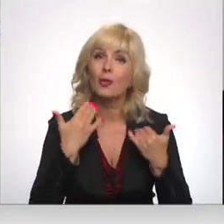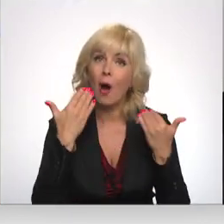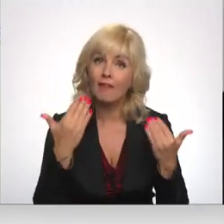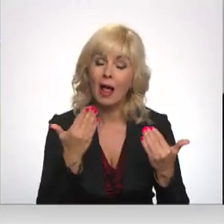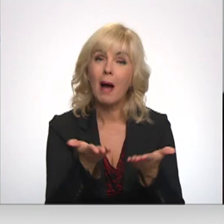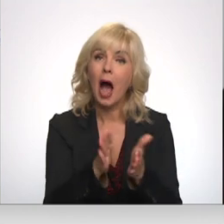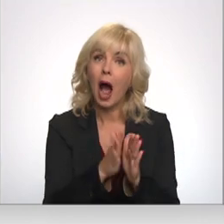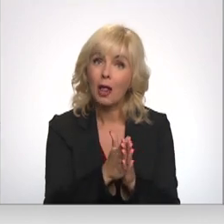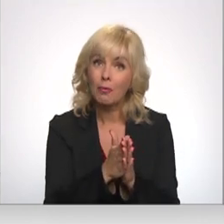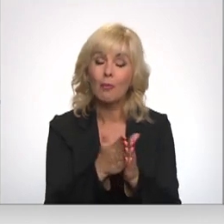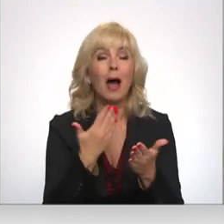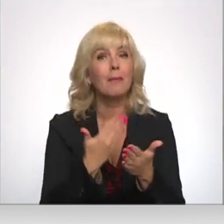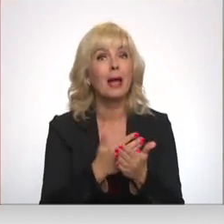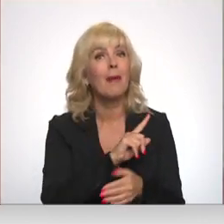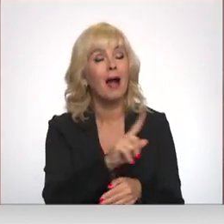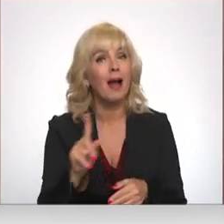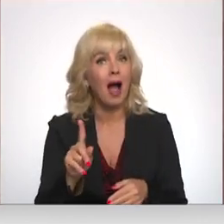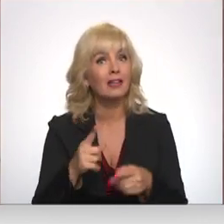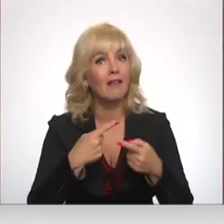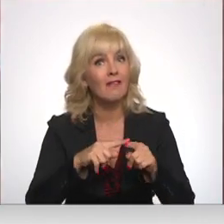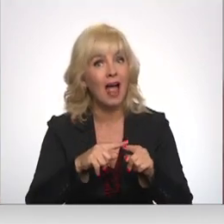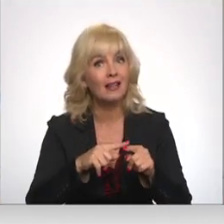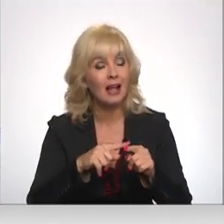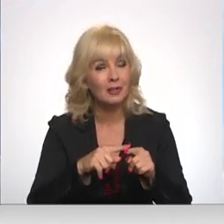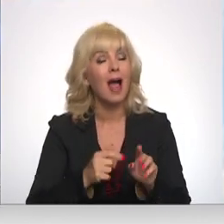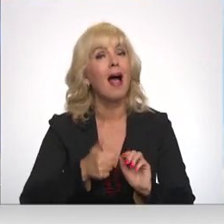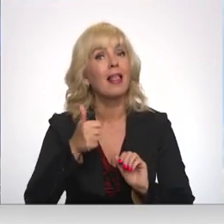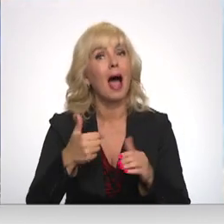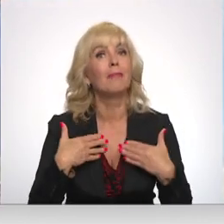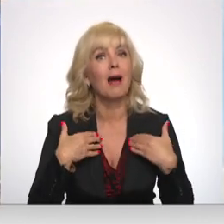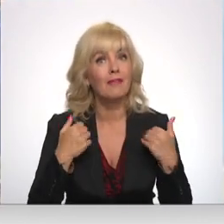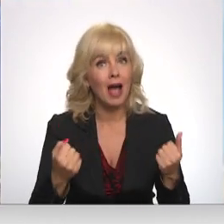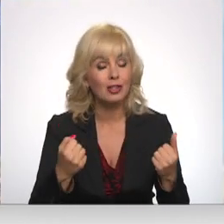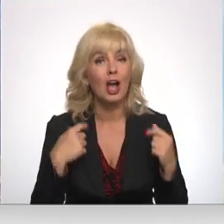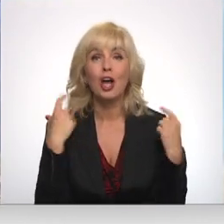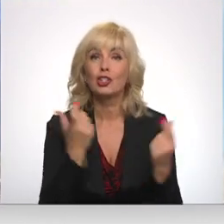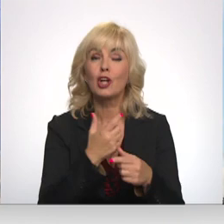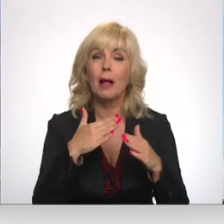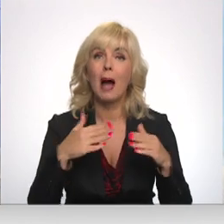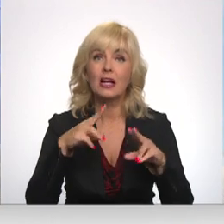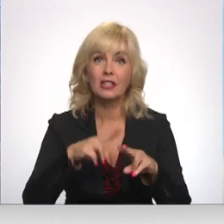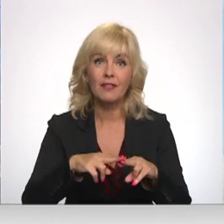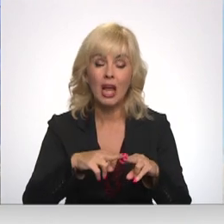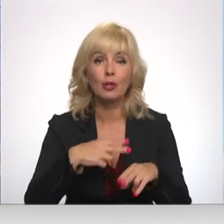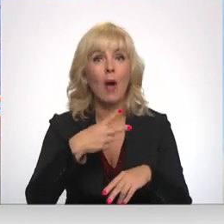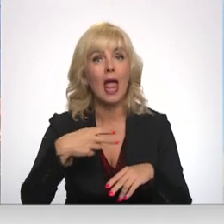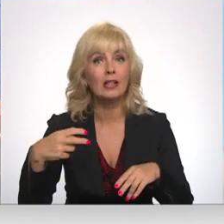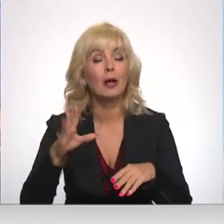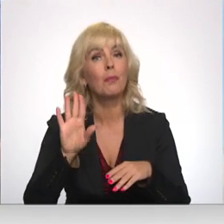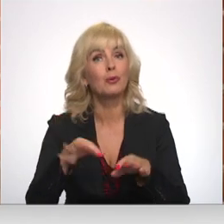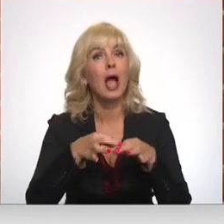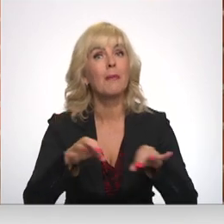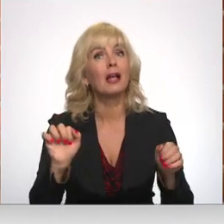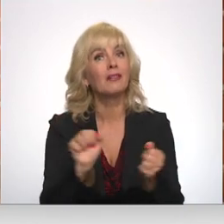albumos, piemēram, lai katram valdziņam laba veselība. Bet par Šalles mājvietu kļūs etnogrāfiskais brīvdabas